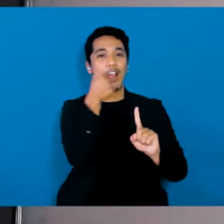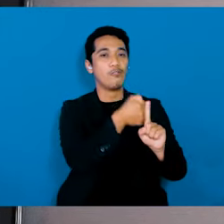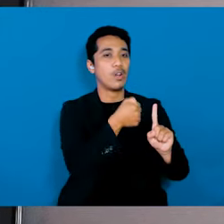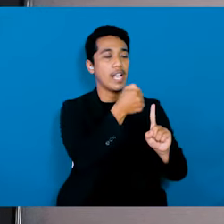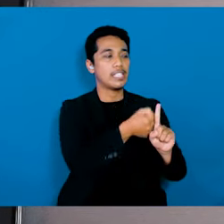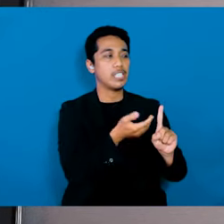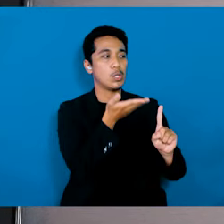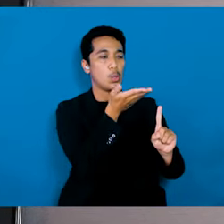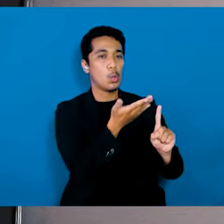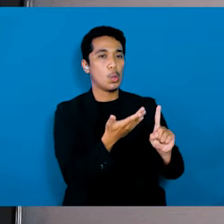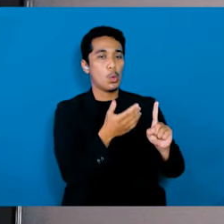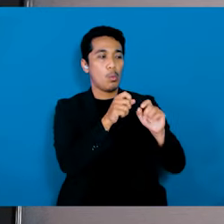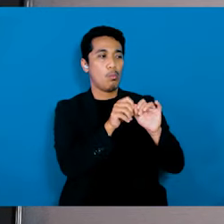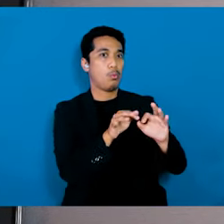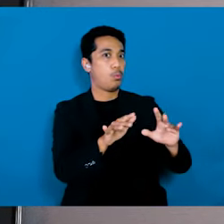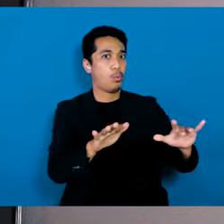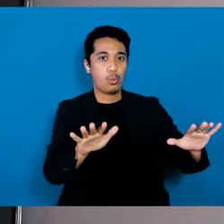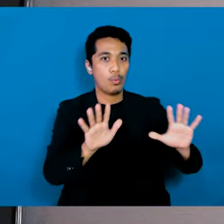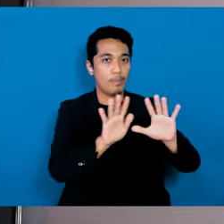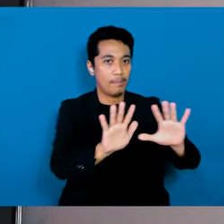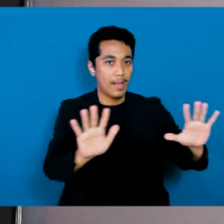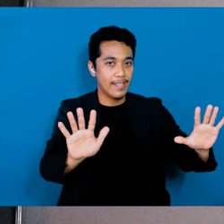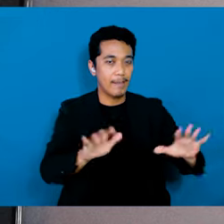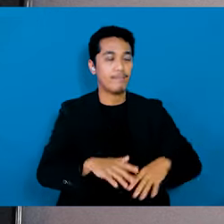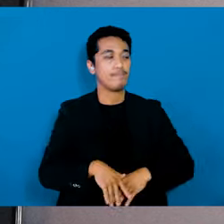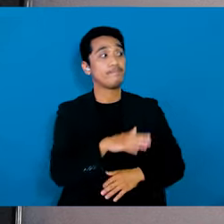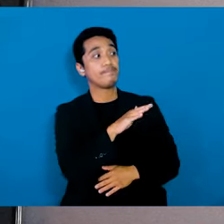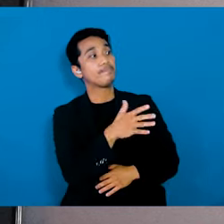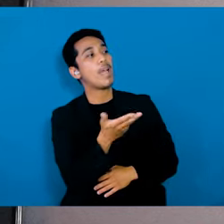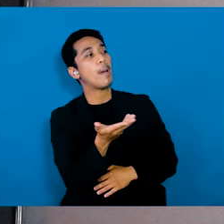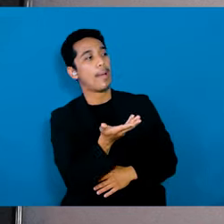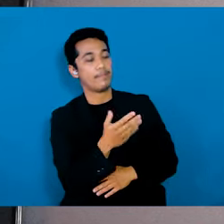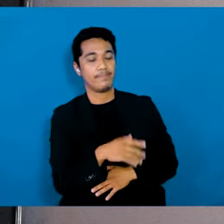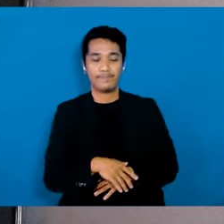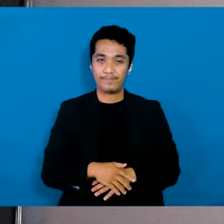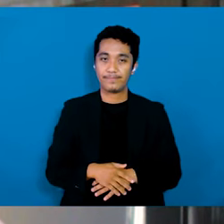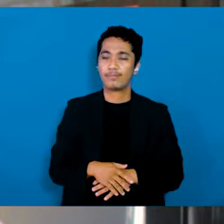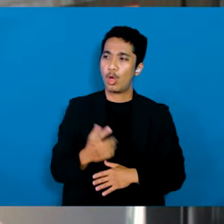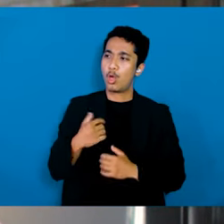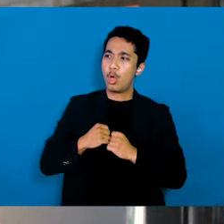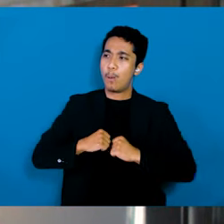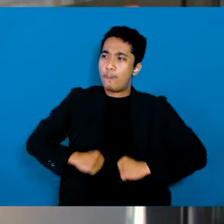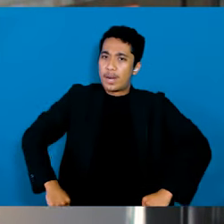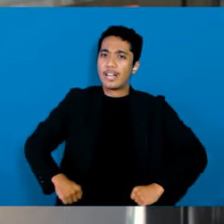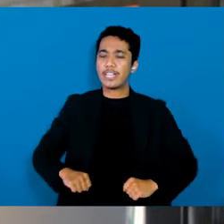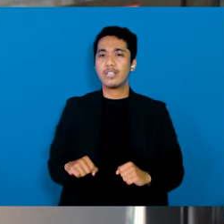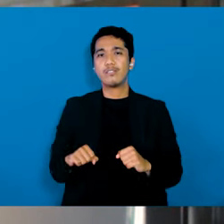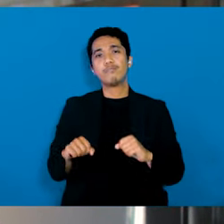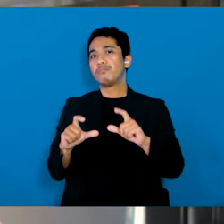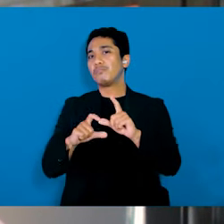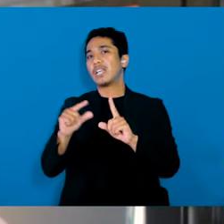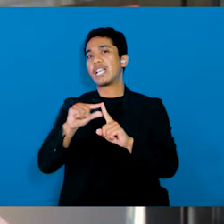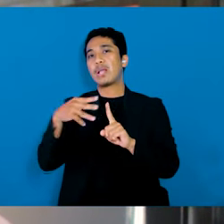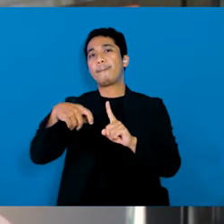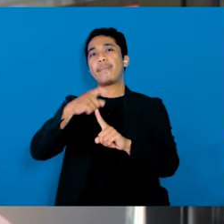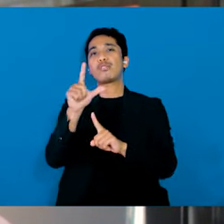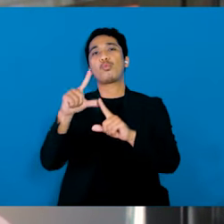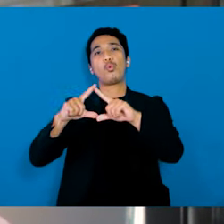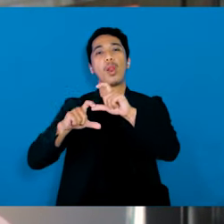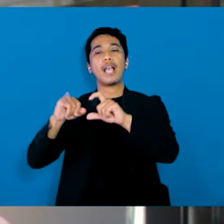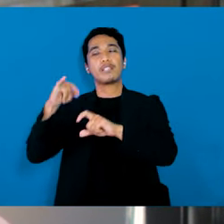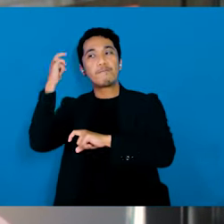advokasi itu juga sudah banyak kiprahnya gitu. Kira-kira apa nih Bu? Berani berspekulasi kan akhirnya